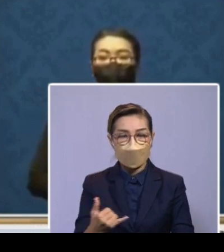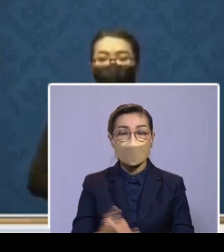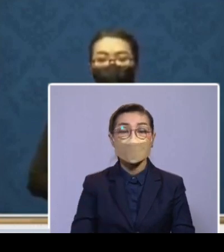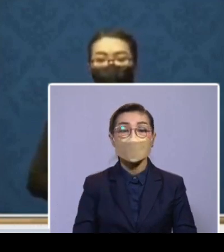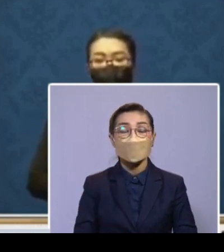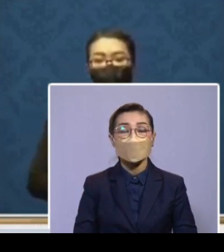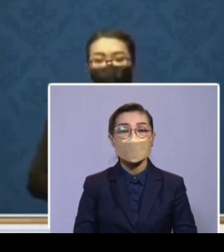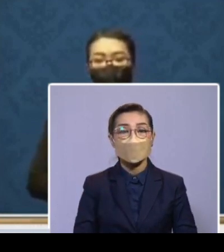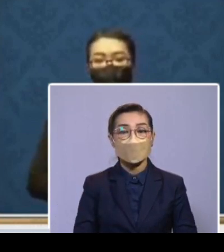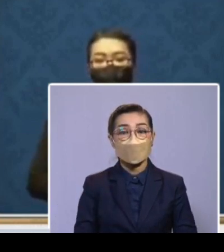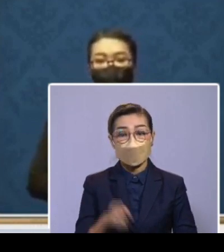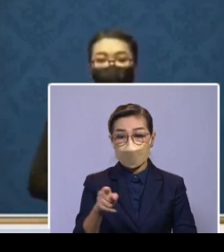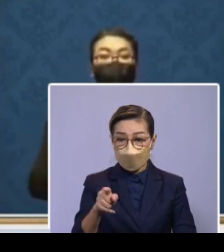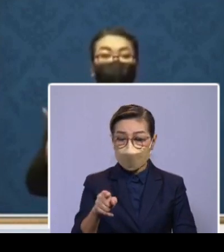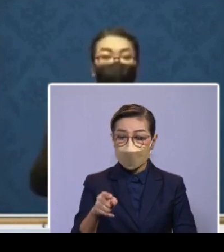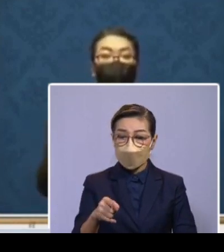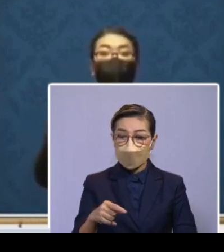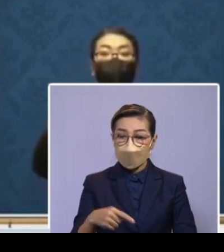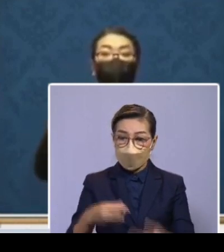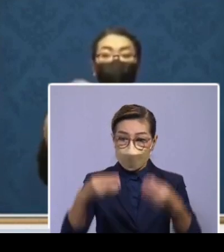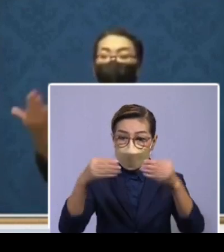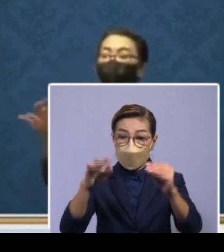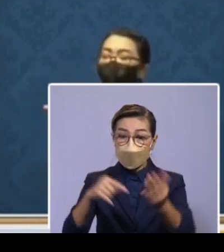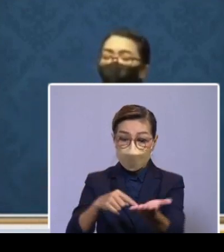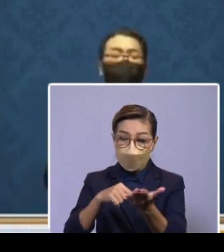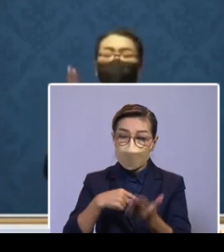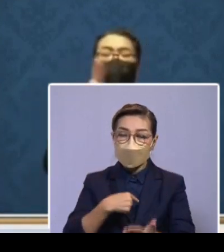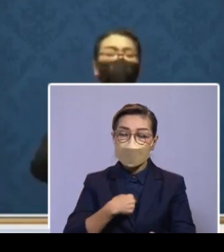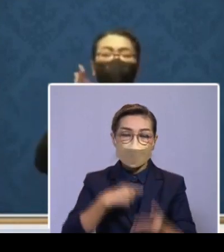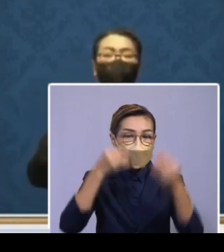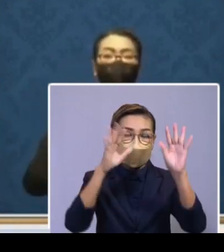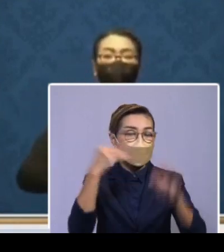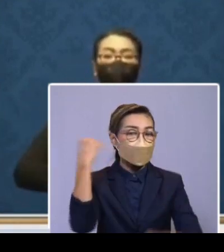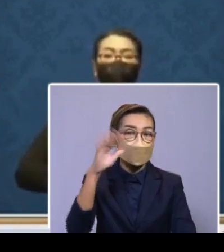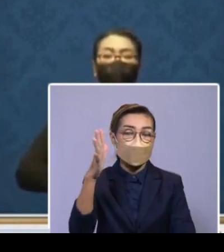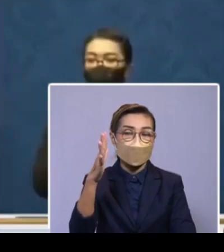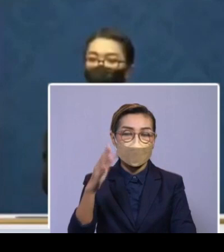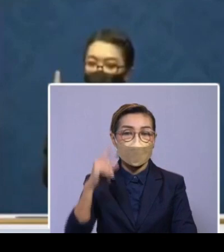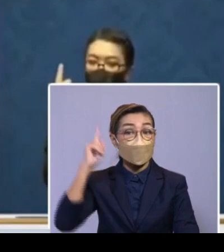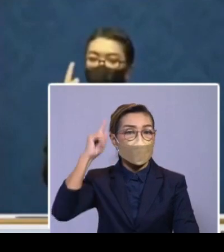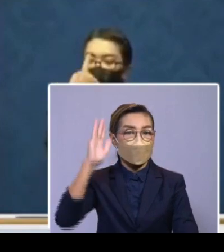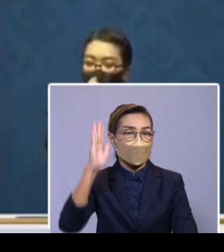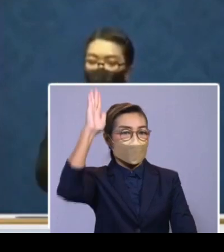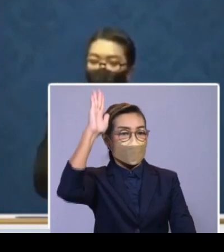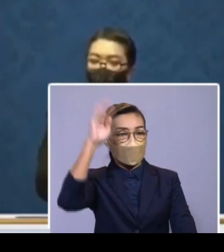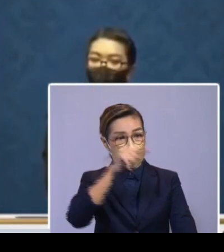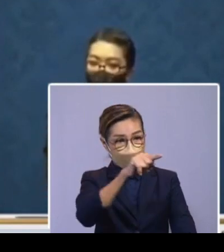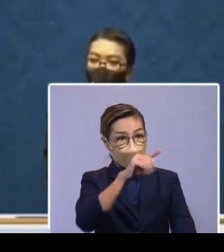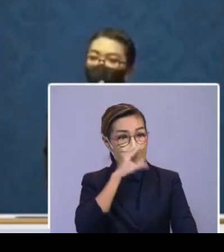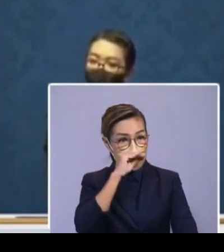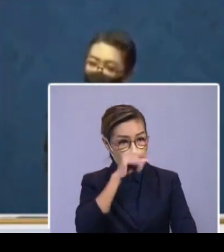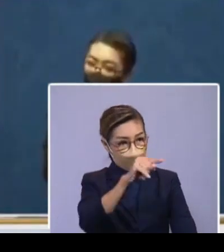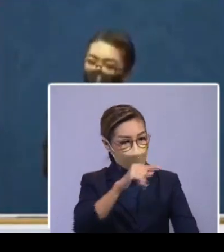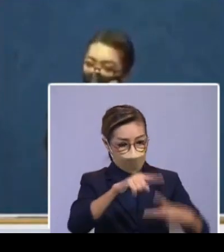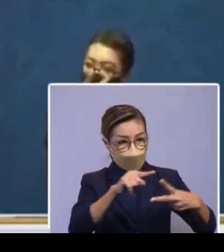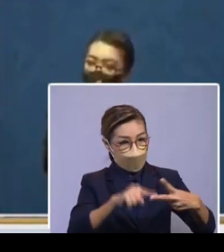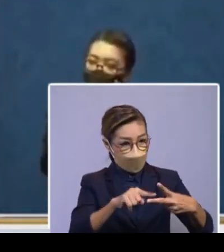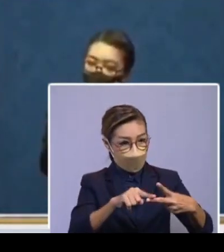ในเรื่องกระจกผมไม่ค่อยใช้กระจกนะ ท่านประธานคะ ผมใช้คำ ท่านประธานถอนนะคะถอนคำพูดทั้งสองอย่